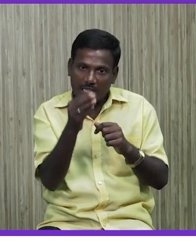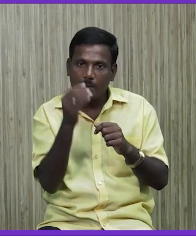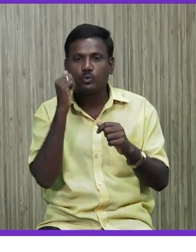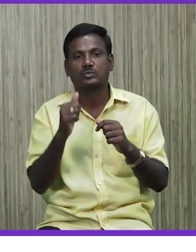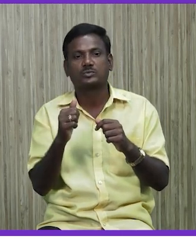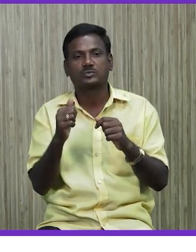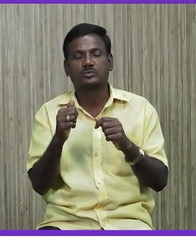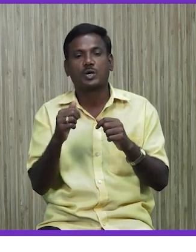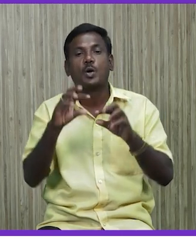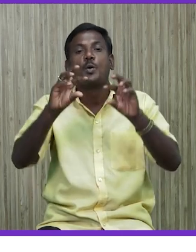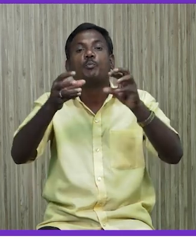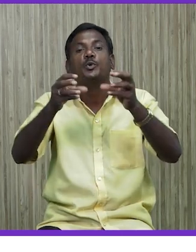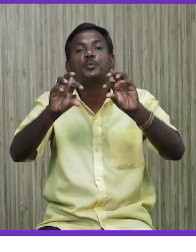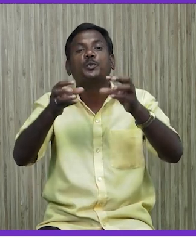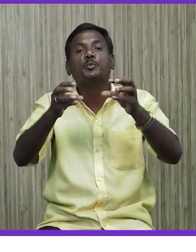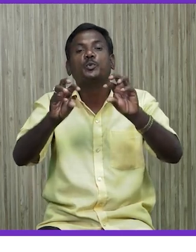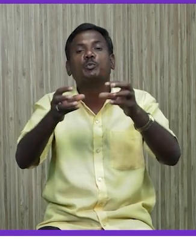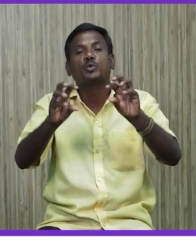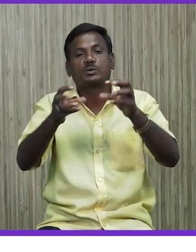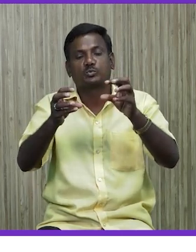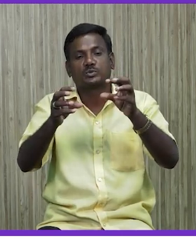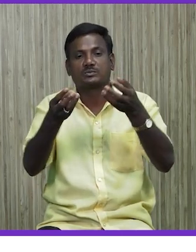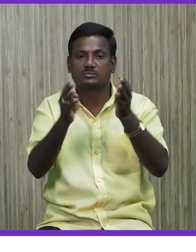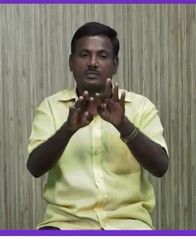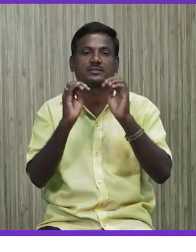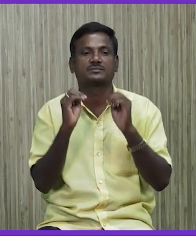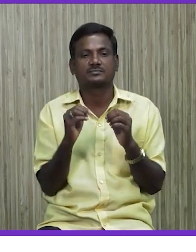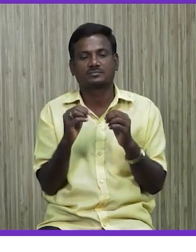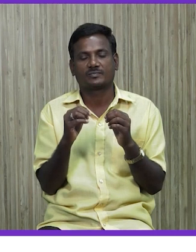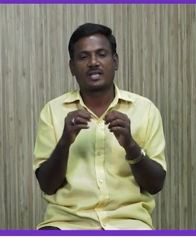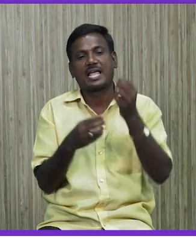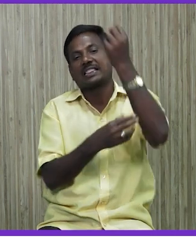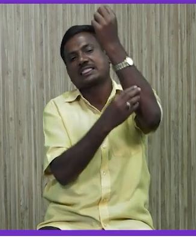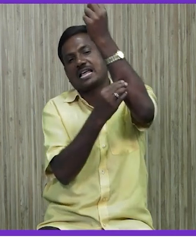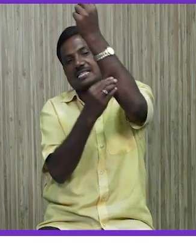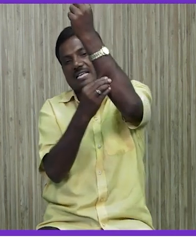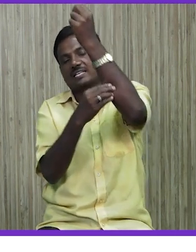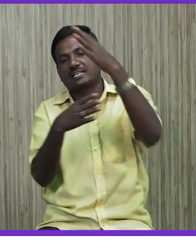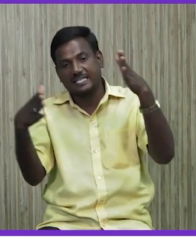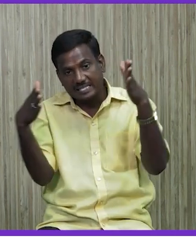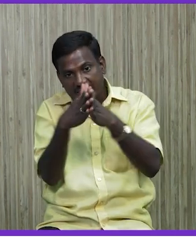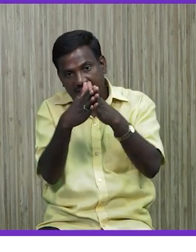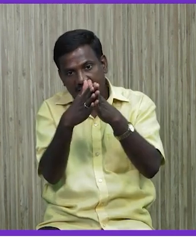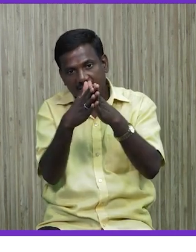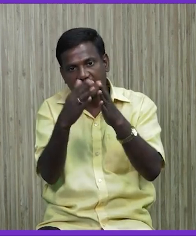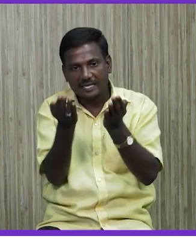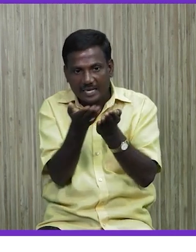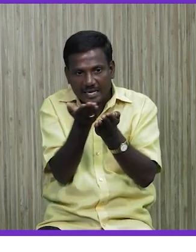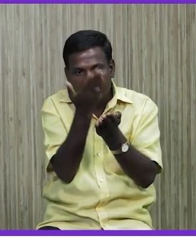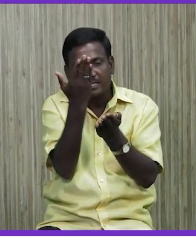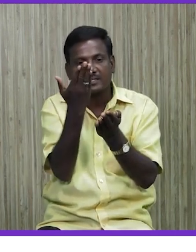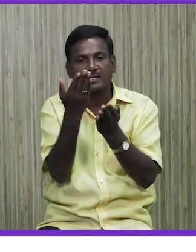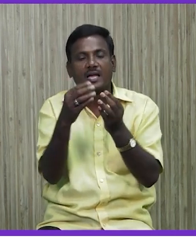மூட்டுகள் மூட்டுகள் வாக்கப்பட்டி இருக்கிறது வாக்கப்பட்டி இருக்கிறது தசைகள் இனைக்கப்படுந்தர்க்கு ஏற்ற